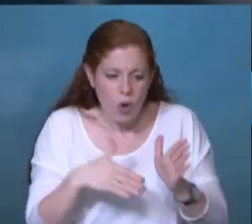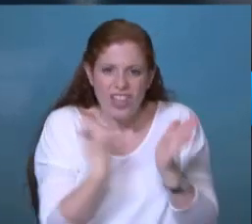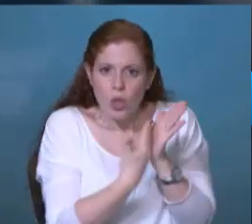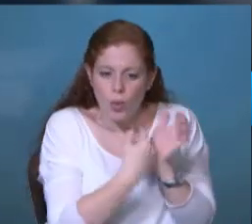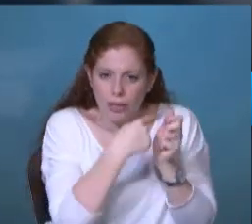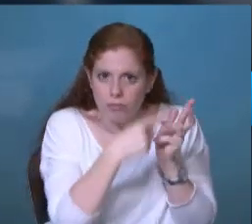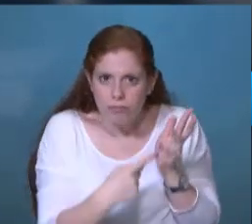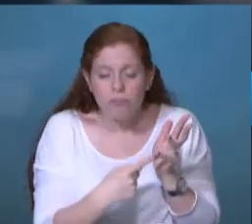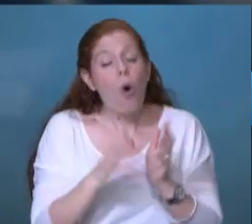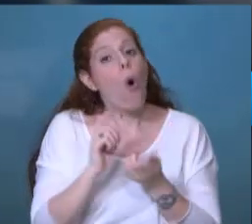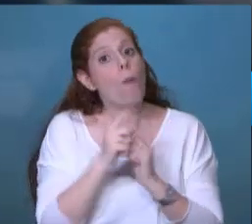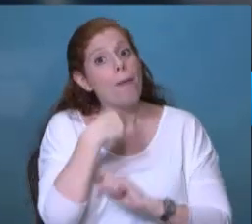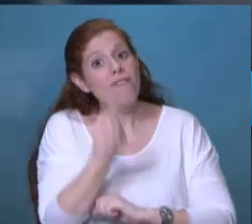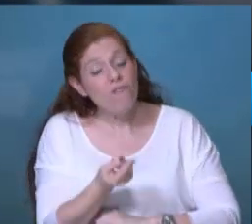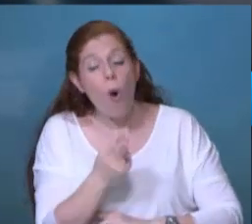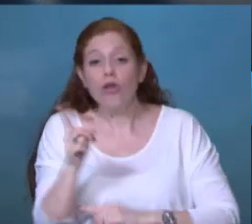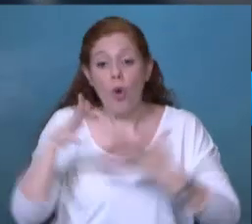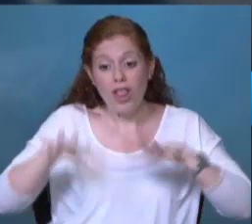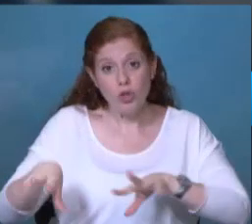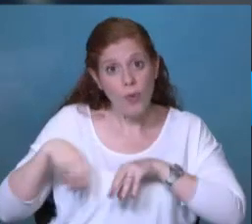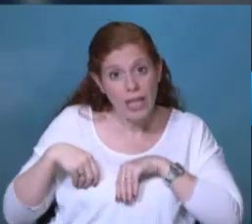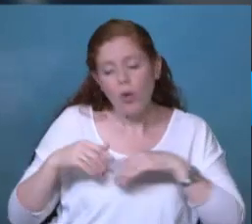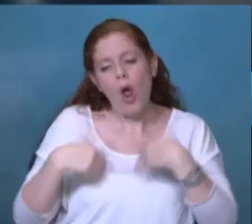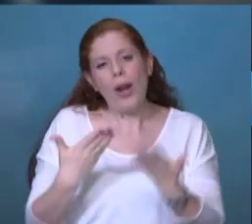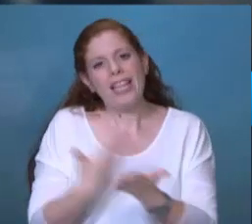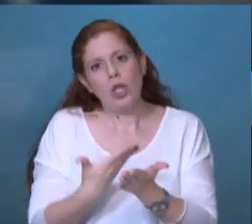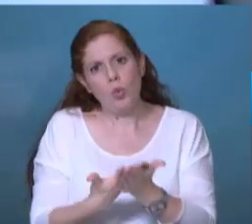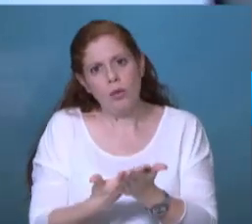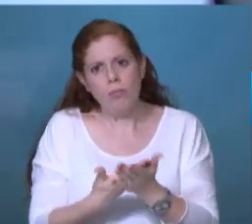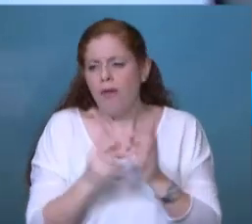אומרים הפוך, עד שלא תשבו איתנו, לא ניתן את הנתונים. וממי